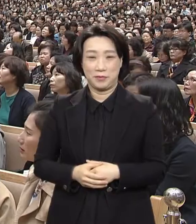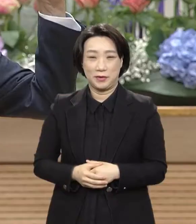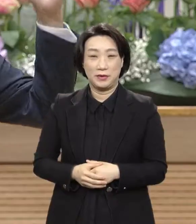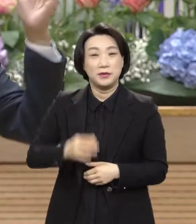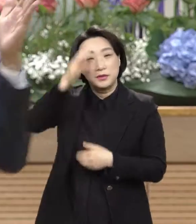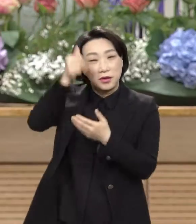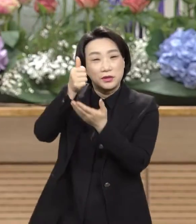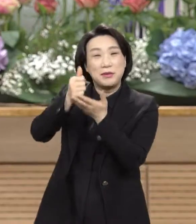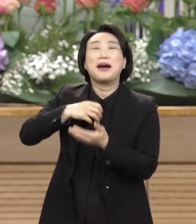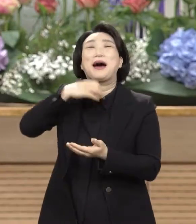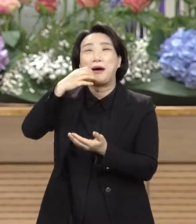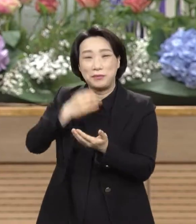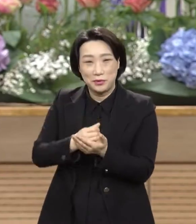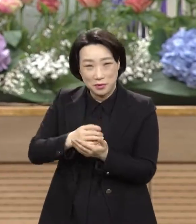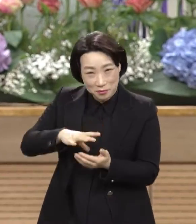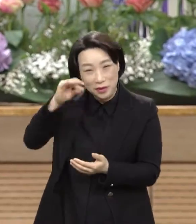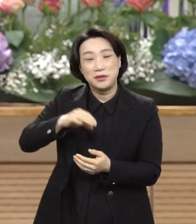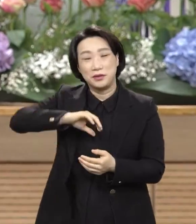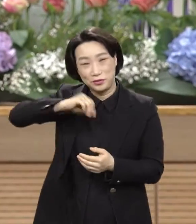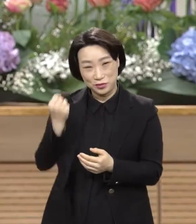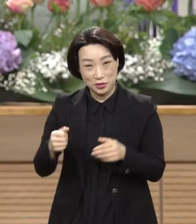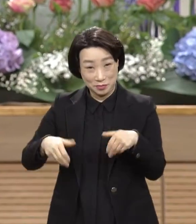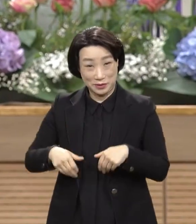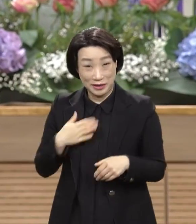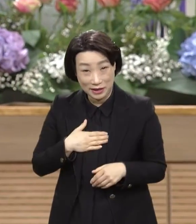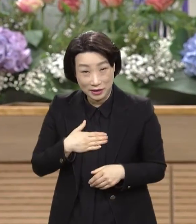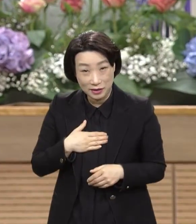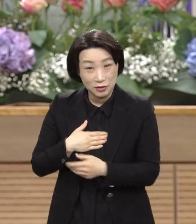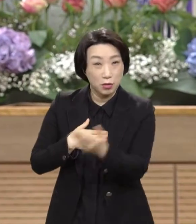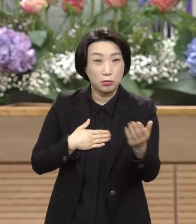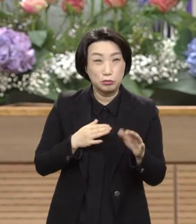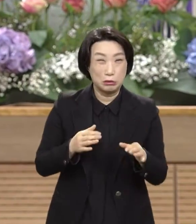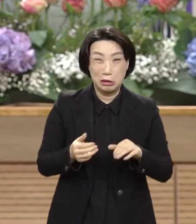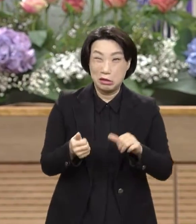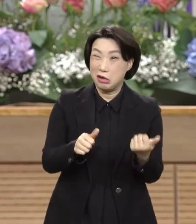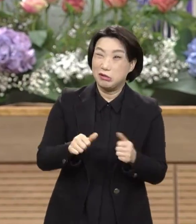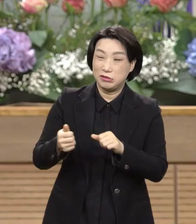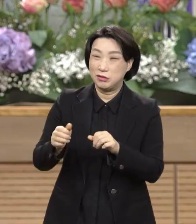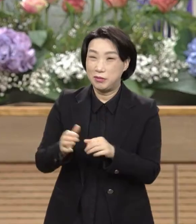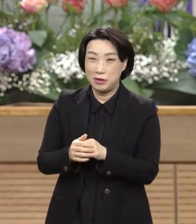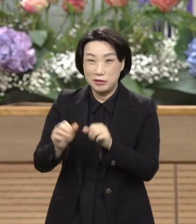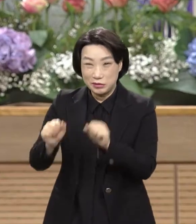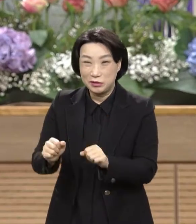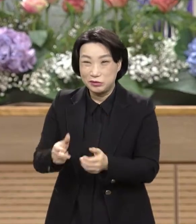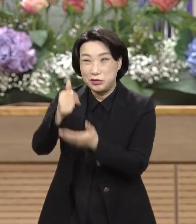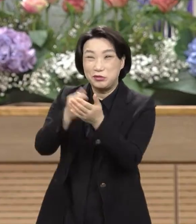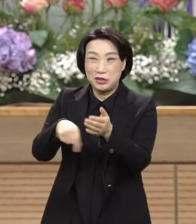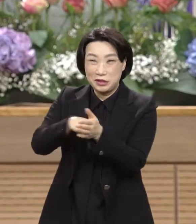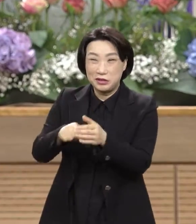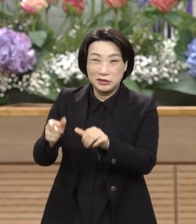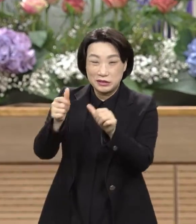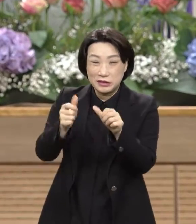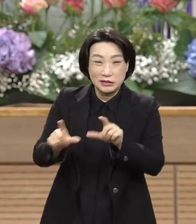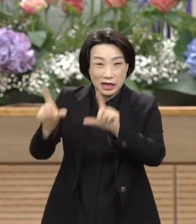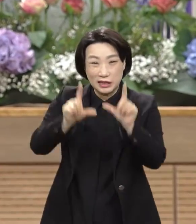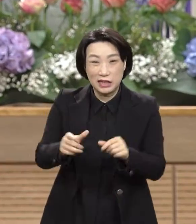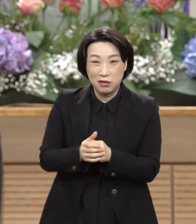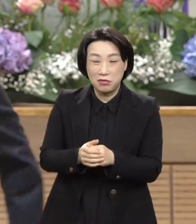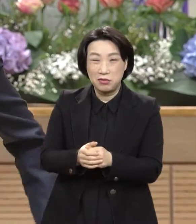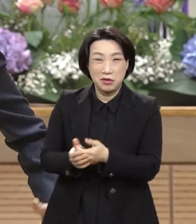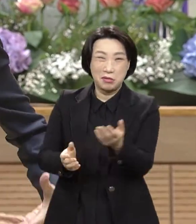성령의 감동부터 복종하라 이 말이야. 무슨 살든지 죽든지 주를 위해 산다고